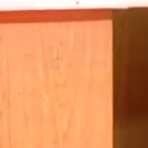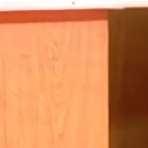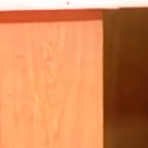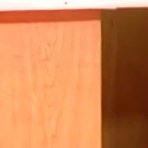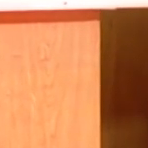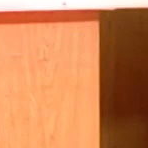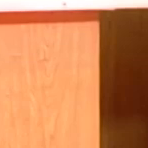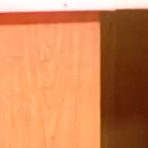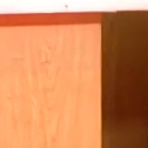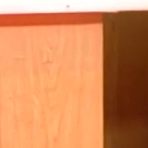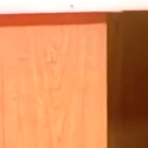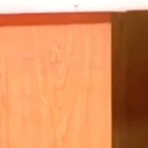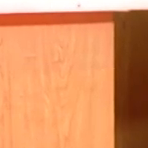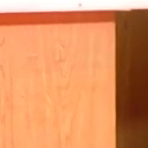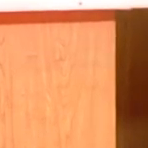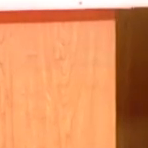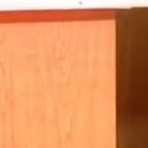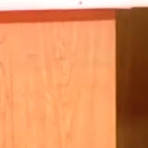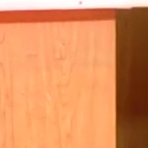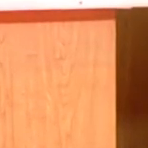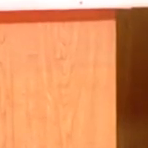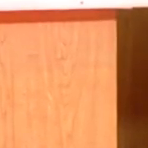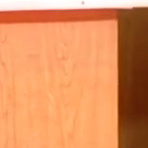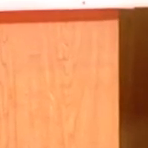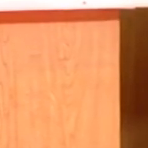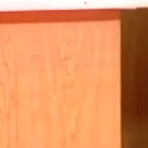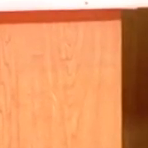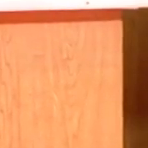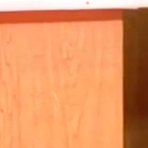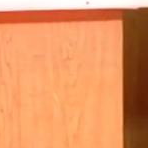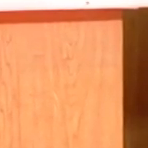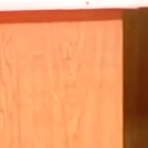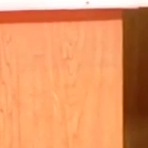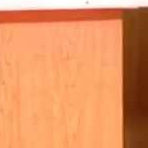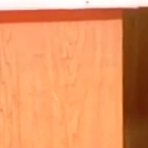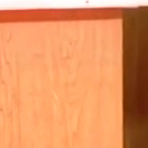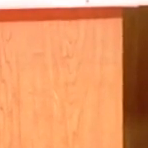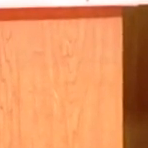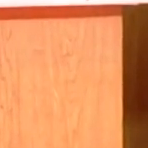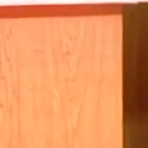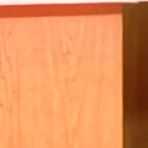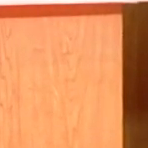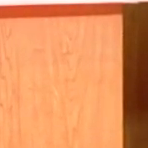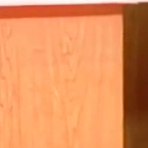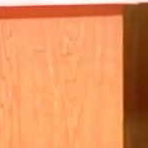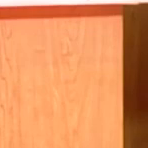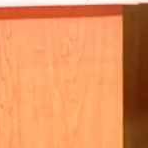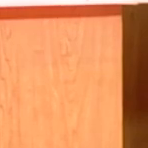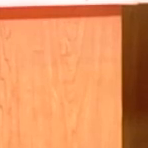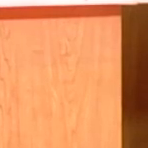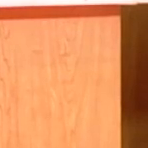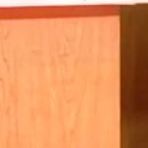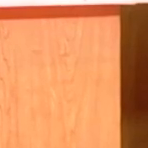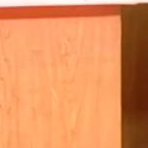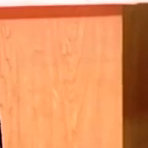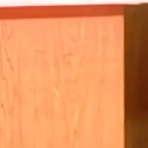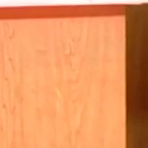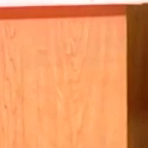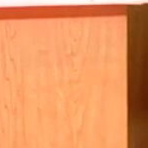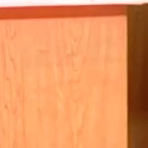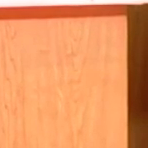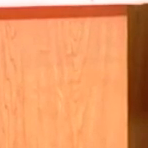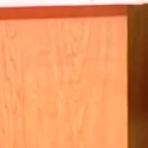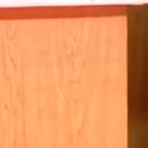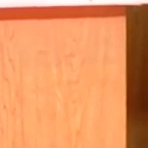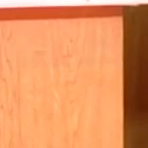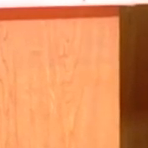Igan, mauna ka sa mga balita. Panoorin ang unang balita sa unang hirit. At iba pang award-winning news ka sa youtube.com/GMA News.